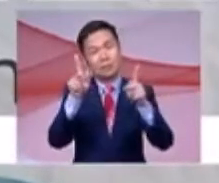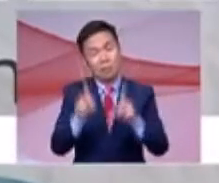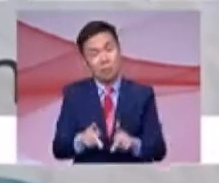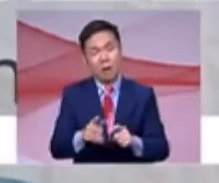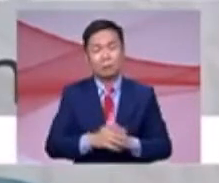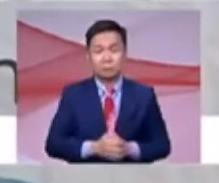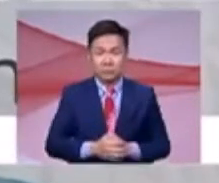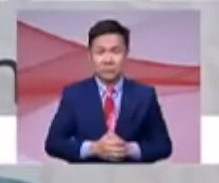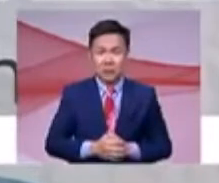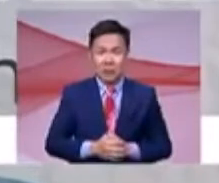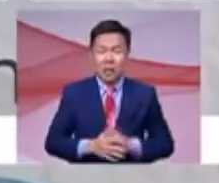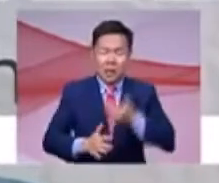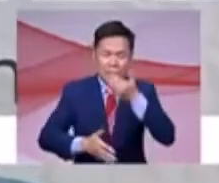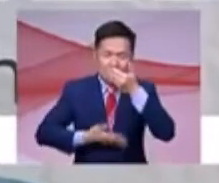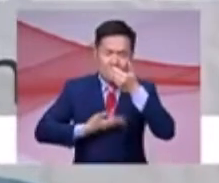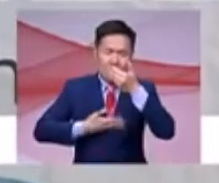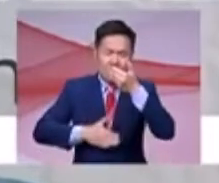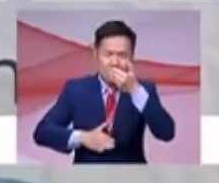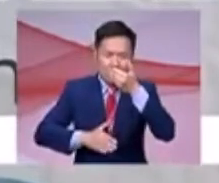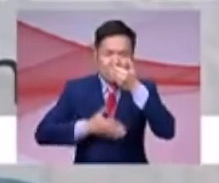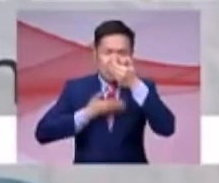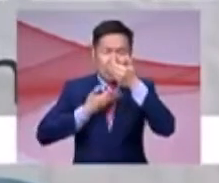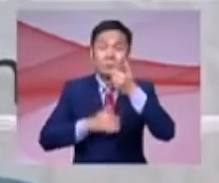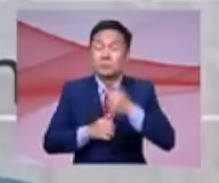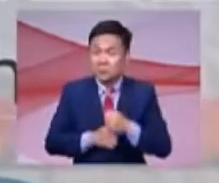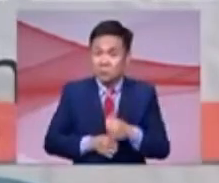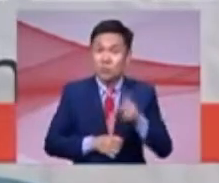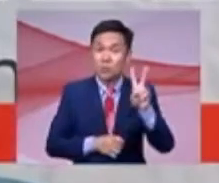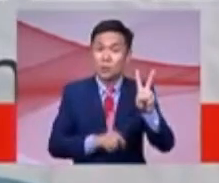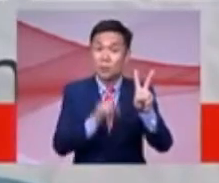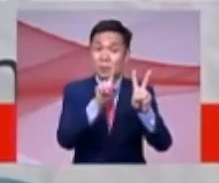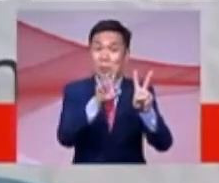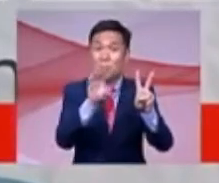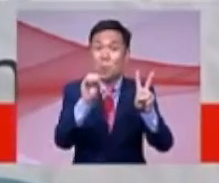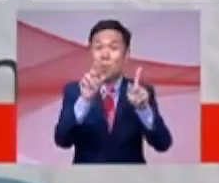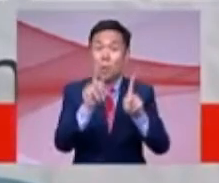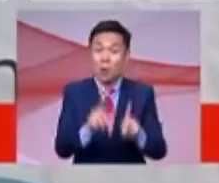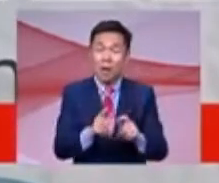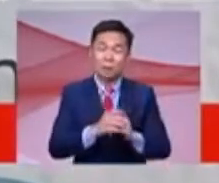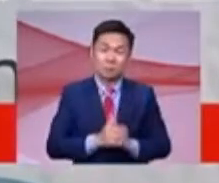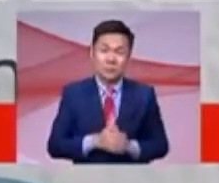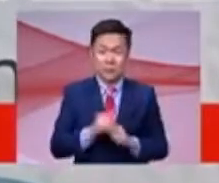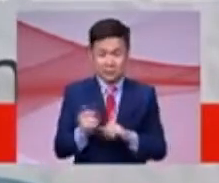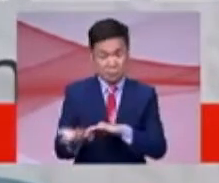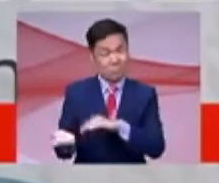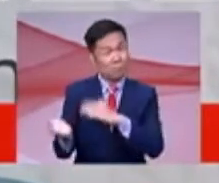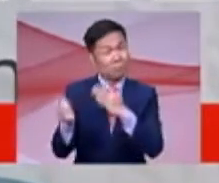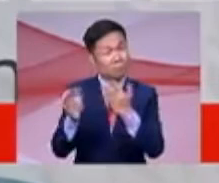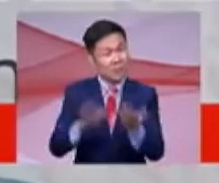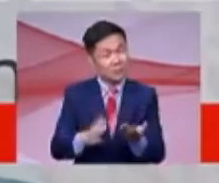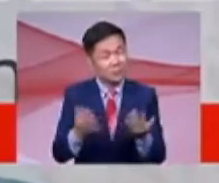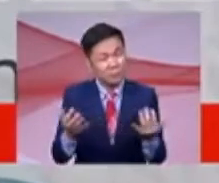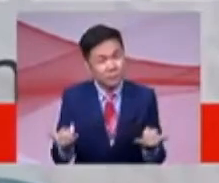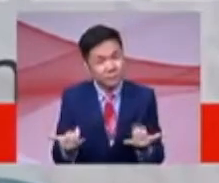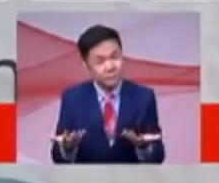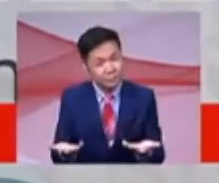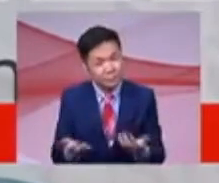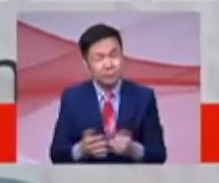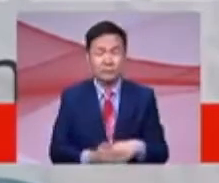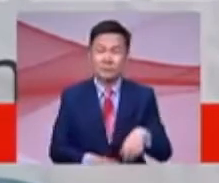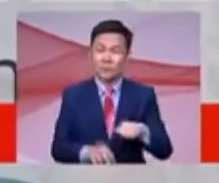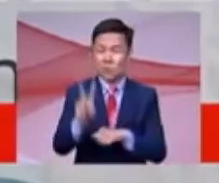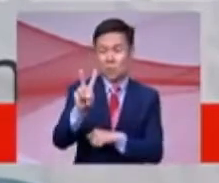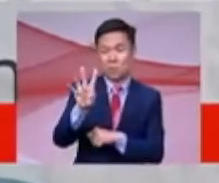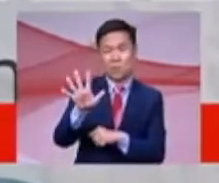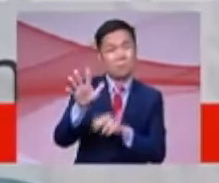Kes memerlukan bantuan pernafasan ialah 210 kes dan kes kematian pada hari ini adalah 25